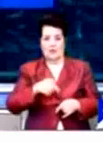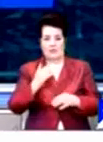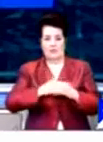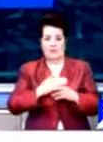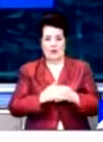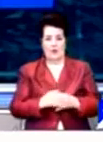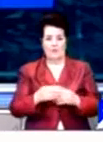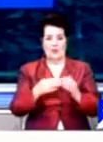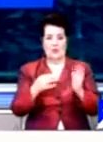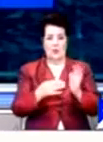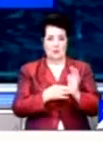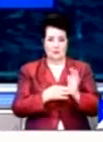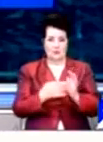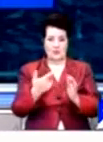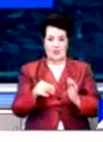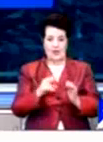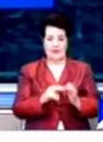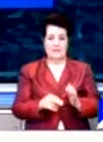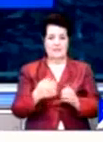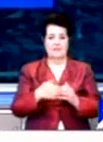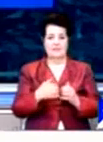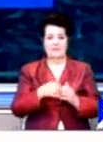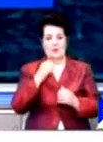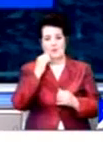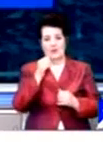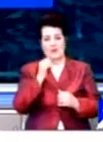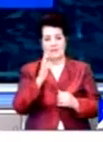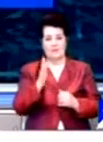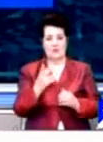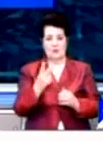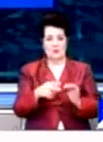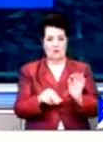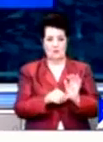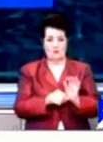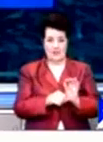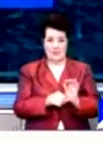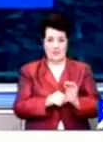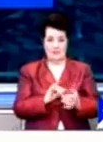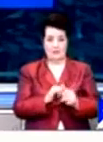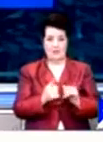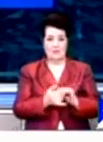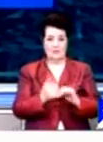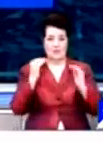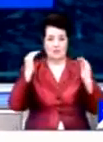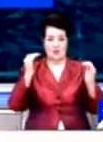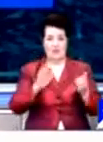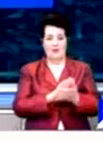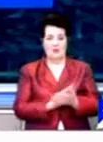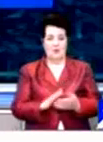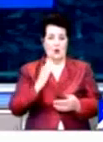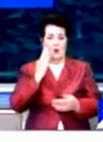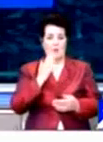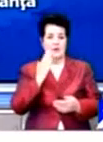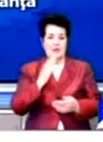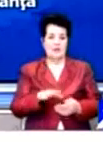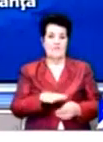ne așteaptă o minimă de 19 grade, iar maxima de mâine va indica 26 de grade în condițiile unui cer variabil. Și în România